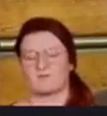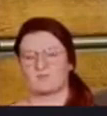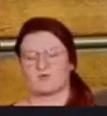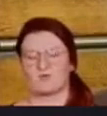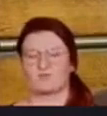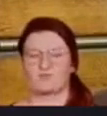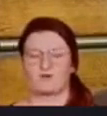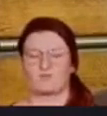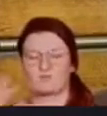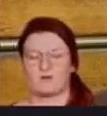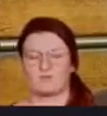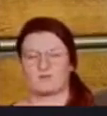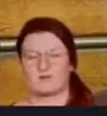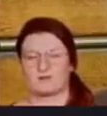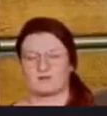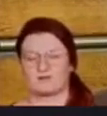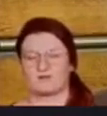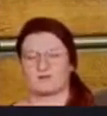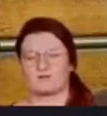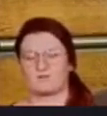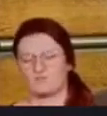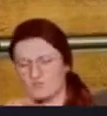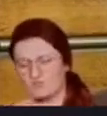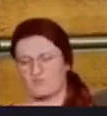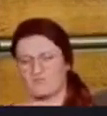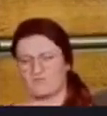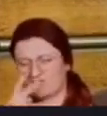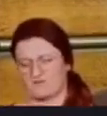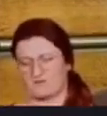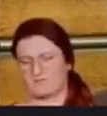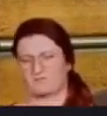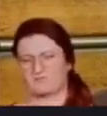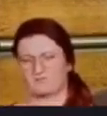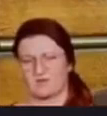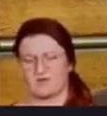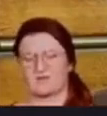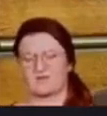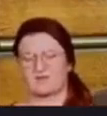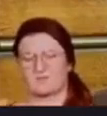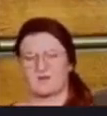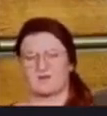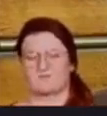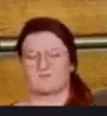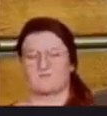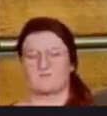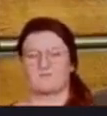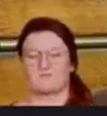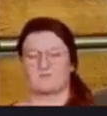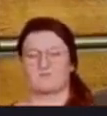prezydent literalnie wymienia jako przekazane państwu wraz z projektem